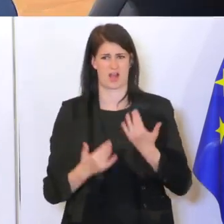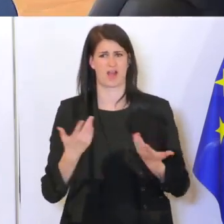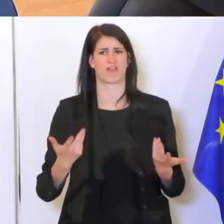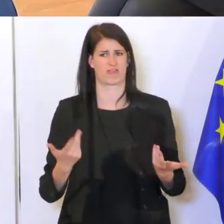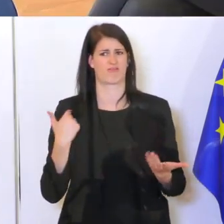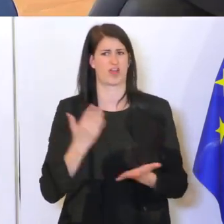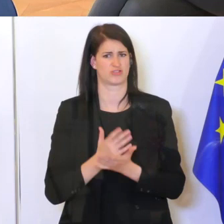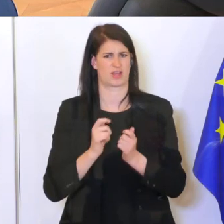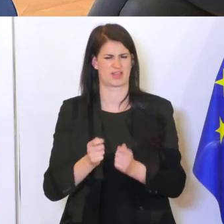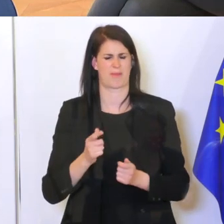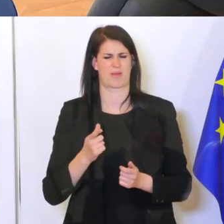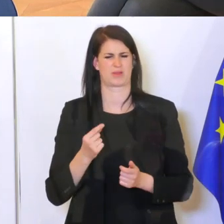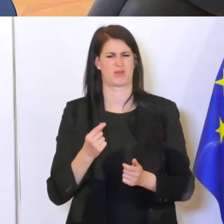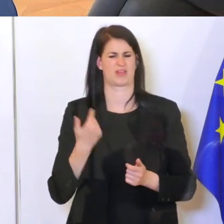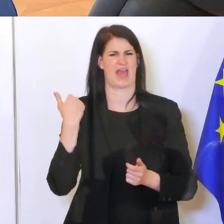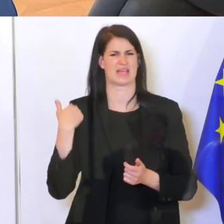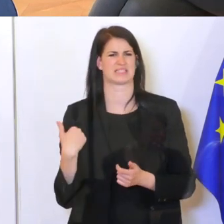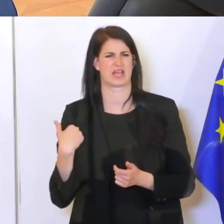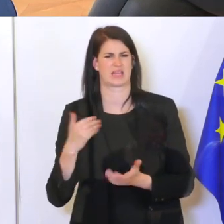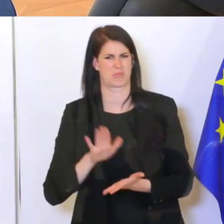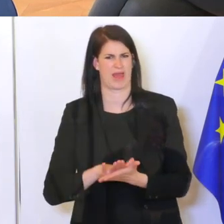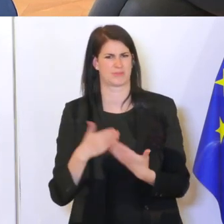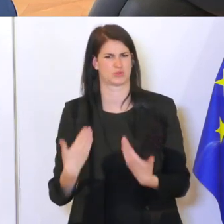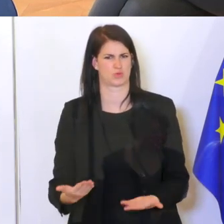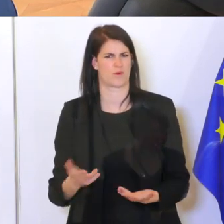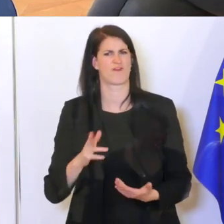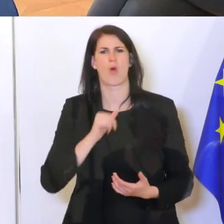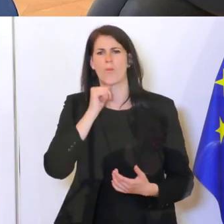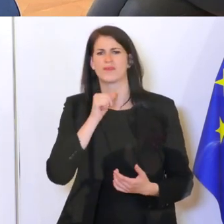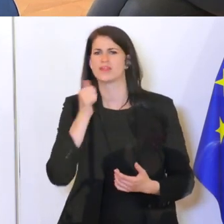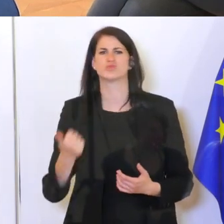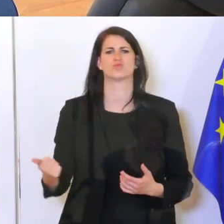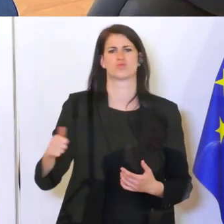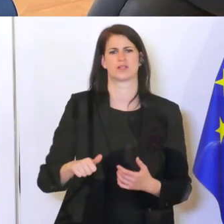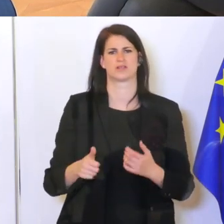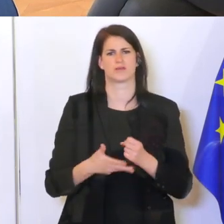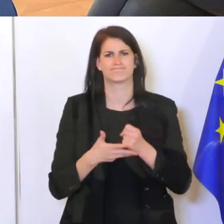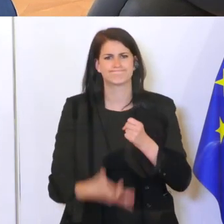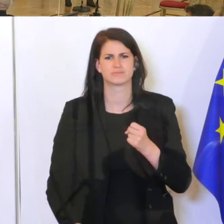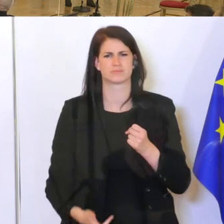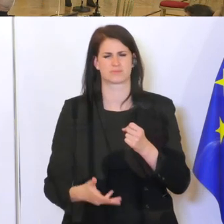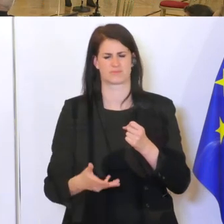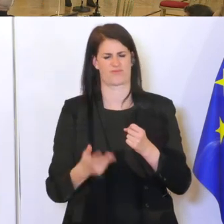bleibt es jetzt dabei. Warum da nicht nachgereicht? Warum gibt es da keine neuen Zahlen?